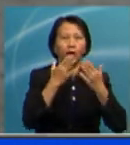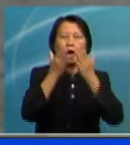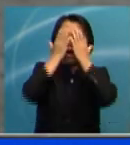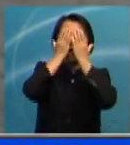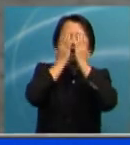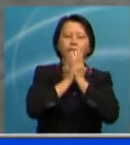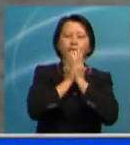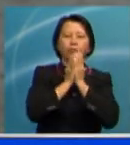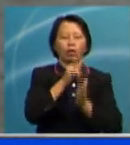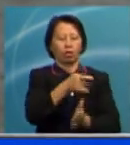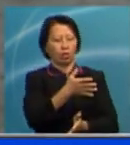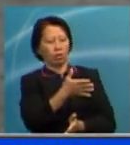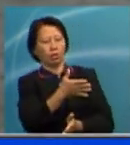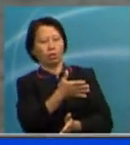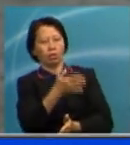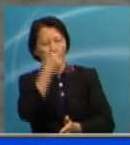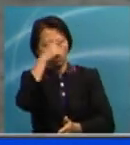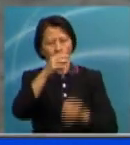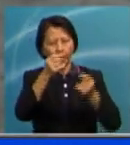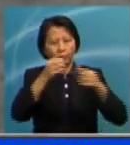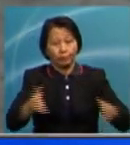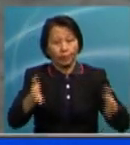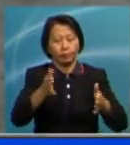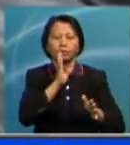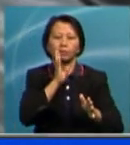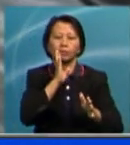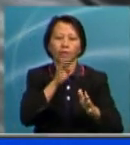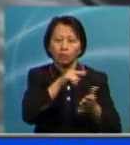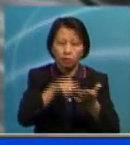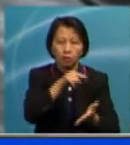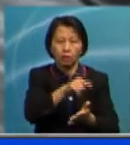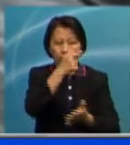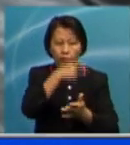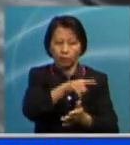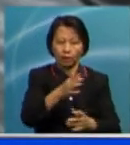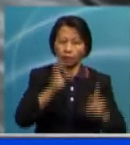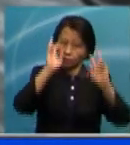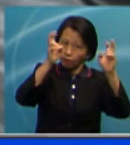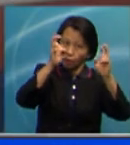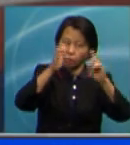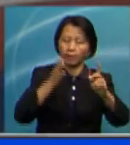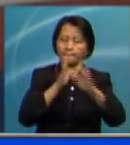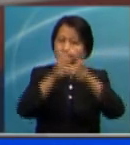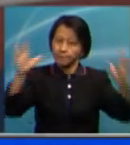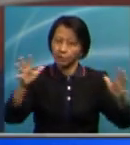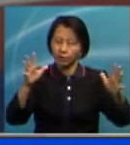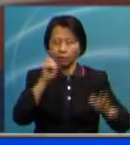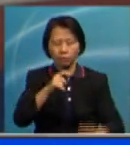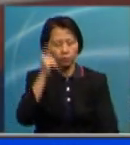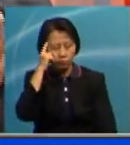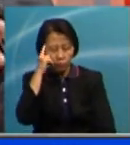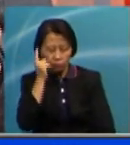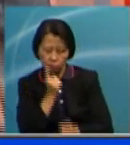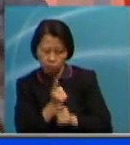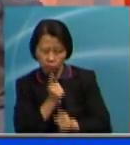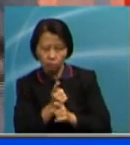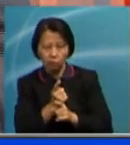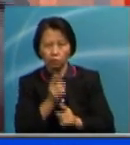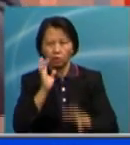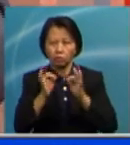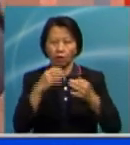jadi banyak dorongan untuk cepat-cepat cakap macam ni pasal dia agenda besar jadi kita kena fikir dengan waras sungguh pun ada